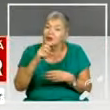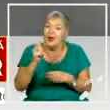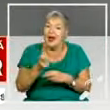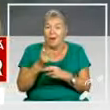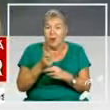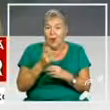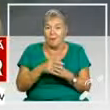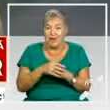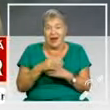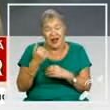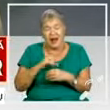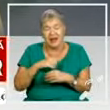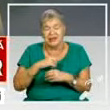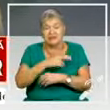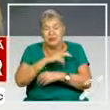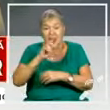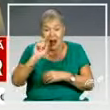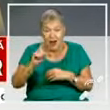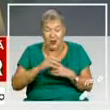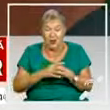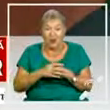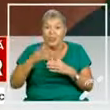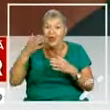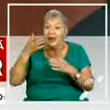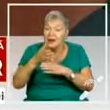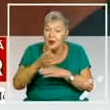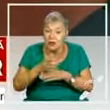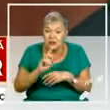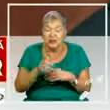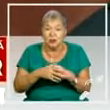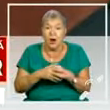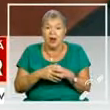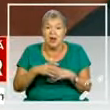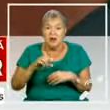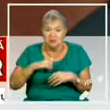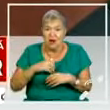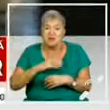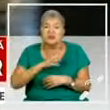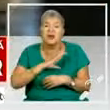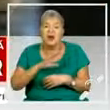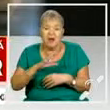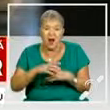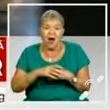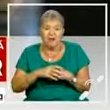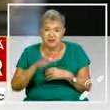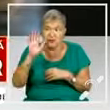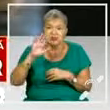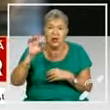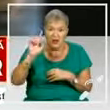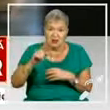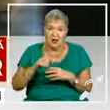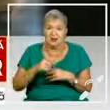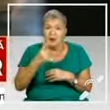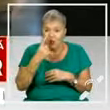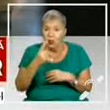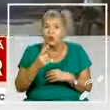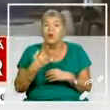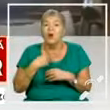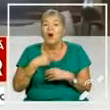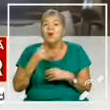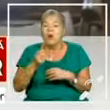pompier internat acolo. În continuare sunt pacienți în stare gravă în străinătate. Unul dintre